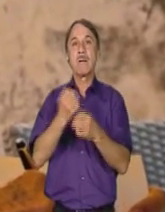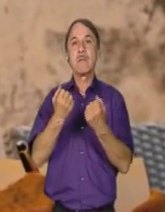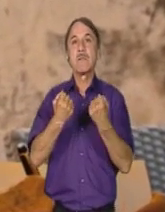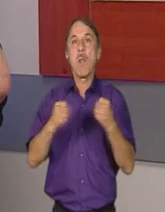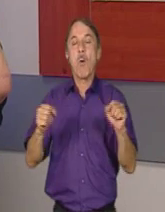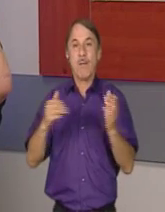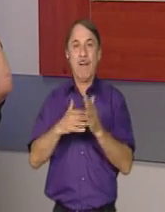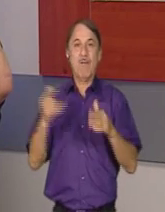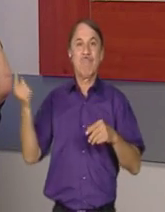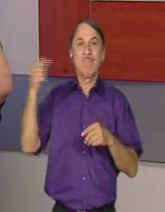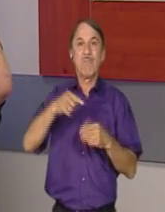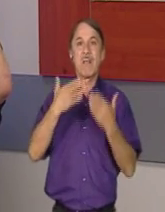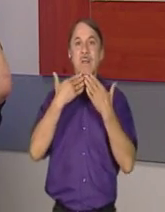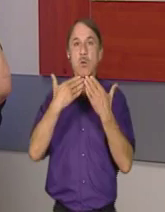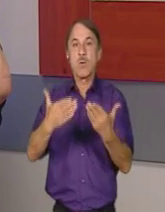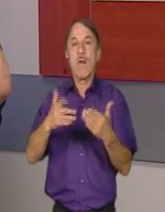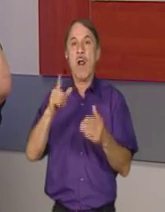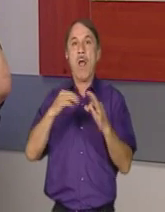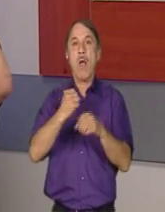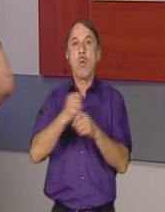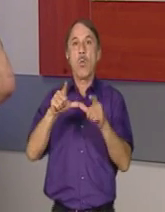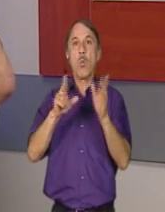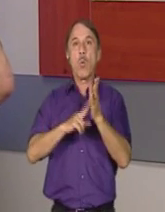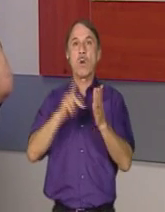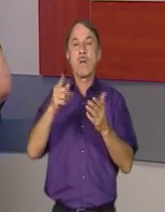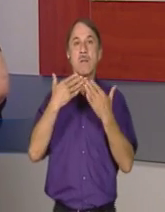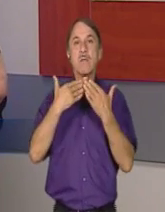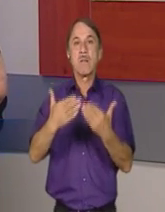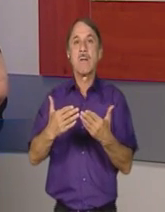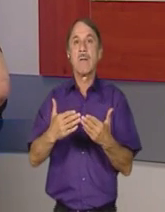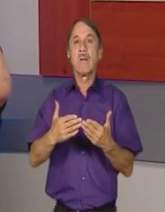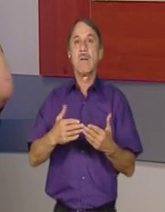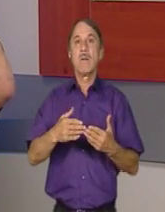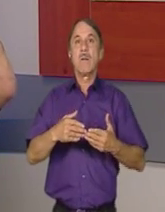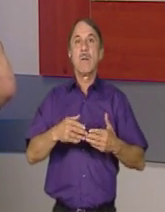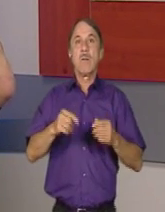Slobode. Zahvaljujući Laguni, zahvaljujući